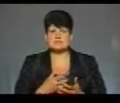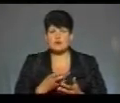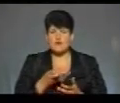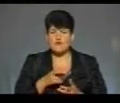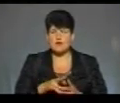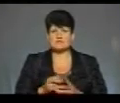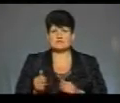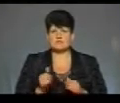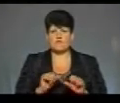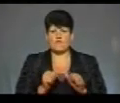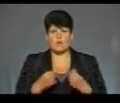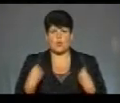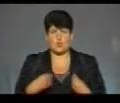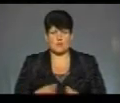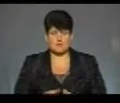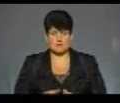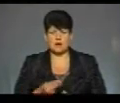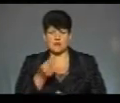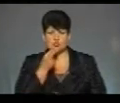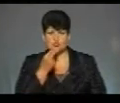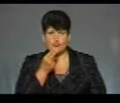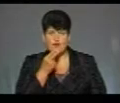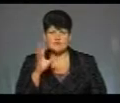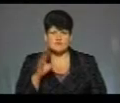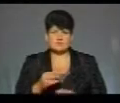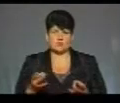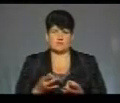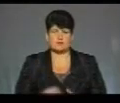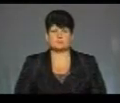забезпечується формою одягу, харчуванням і всім необхідним.